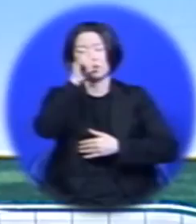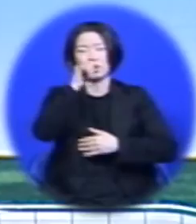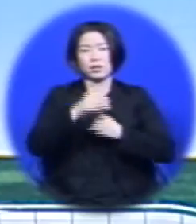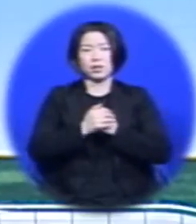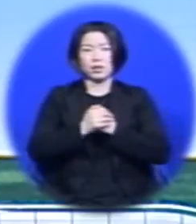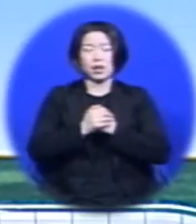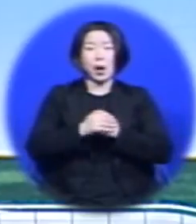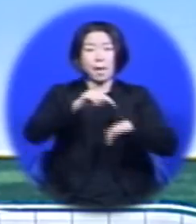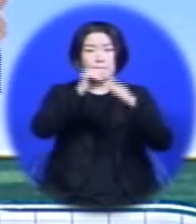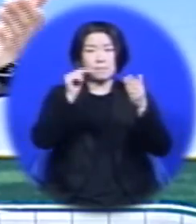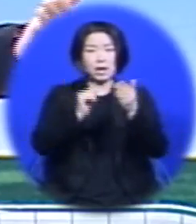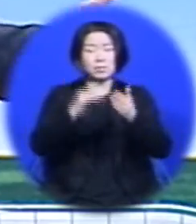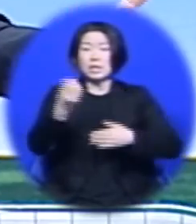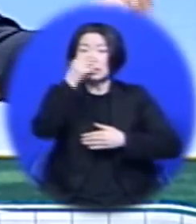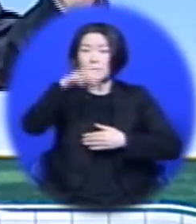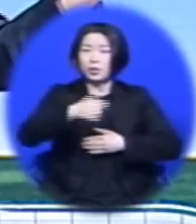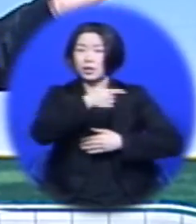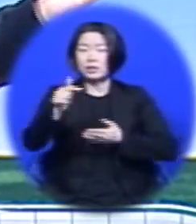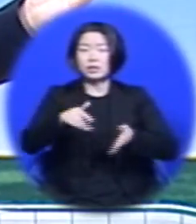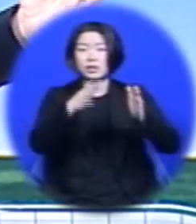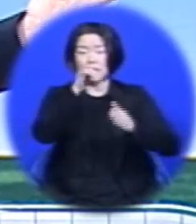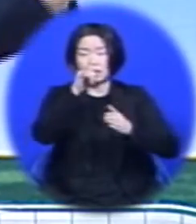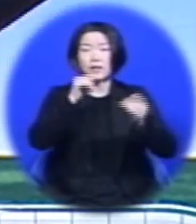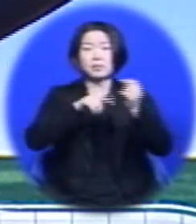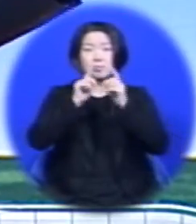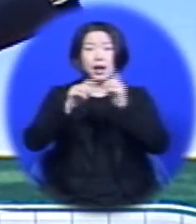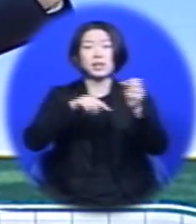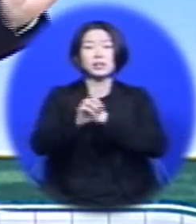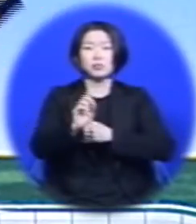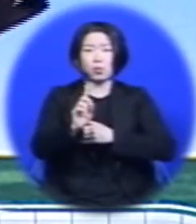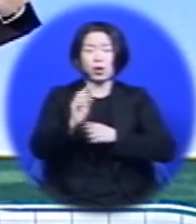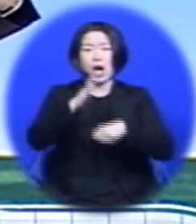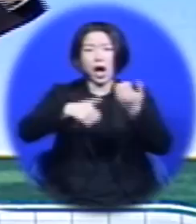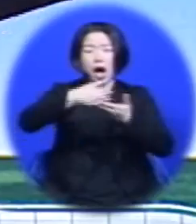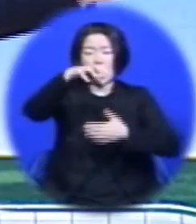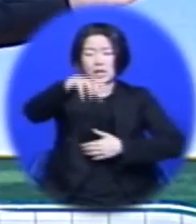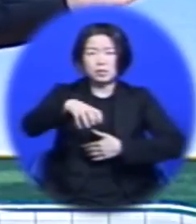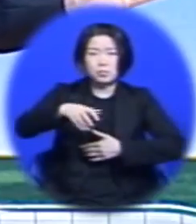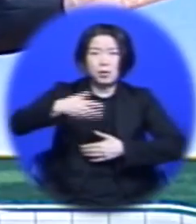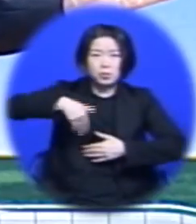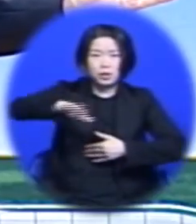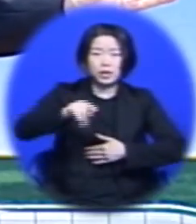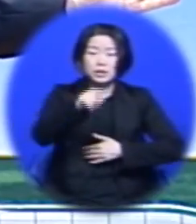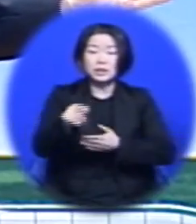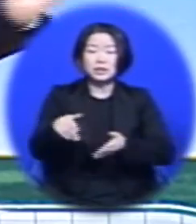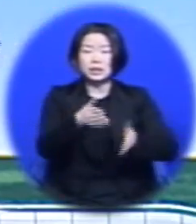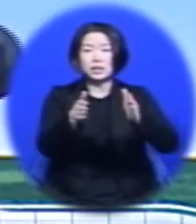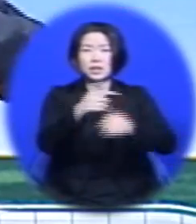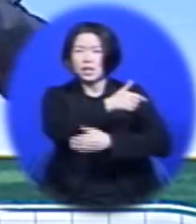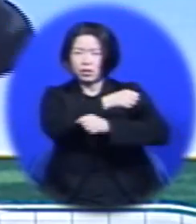마음에 시온의 대로가 있다는 말은 시온 하나님 앞으로 가는 그 길이 널 다 그런 뜻입니다